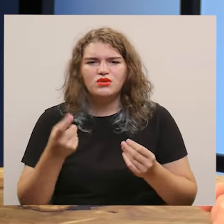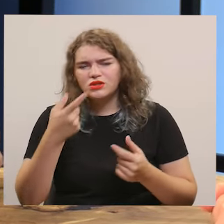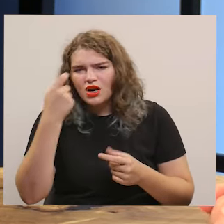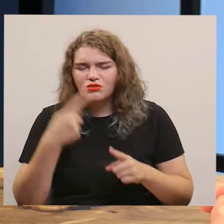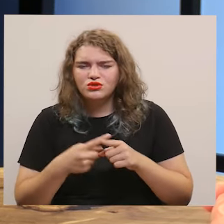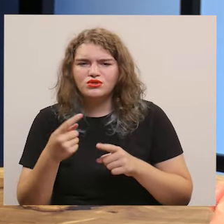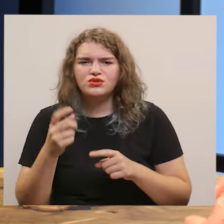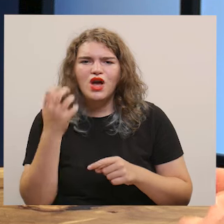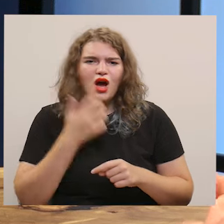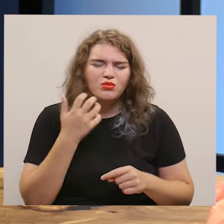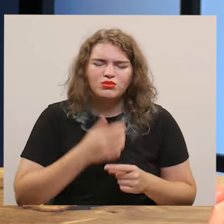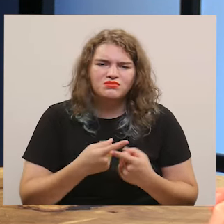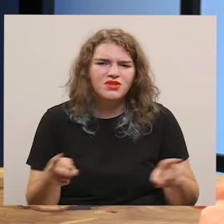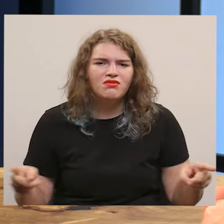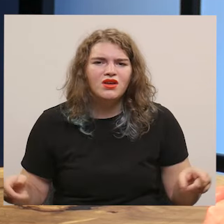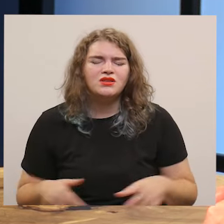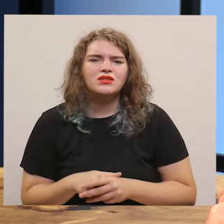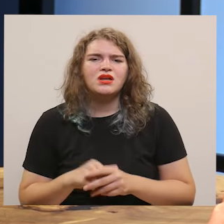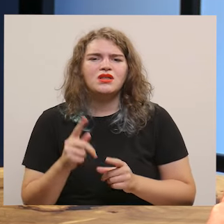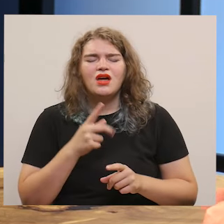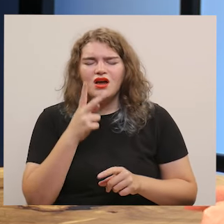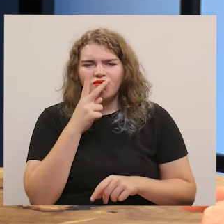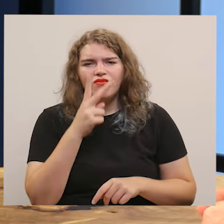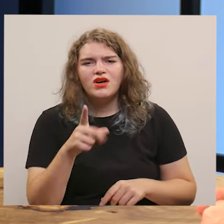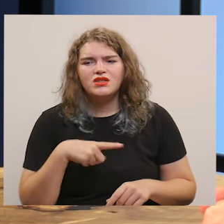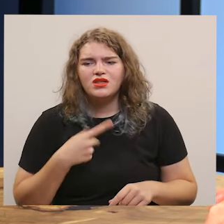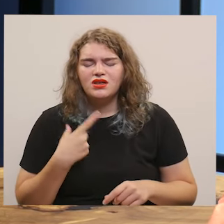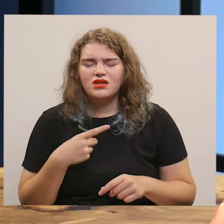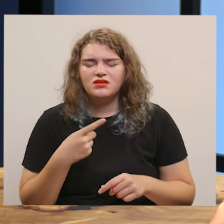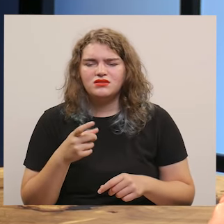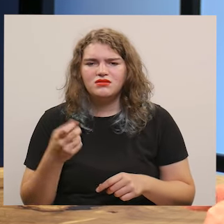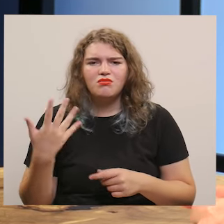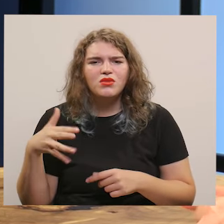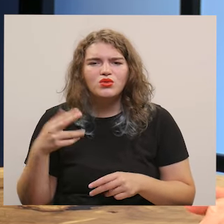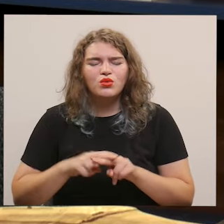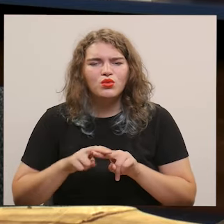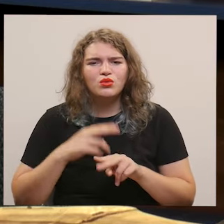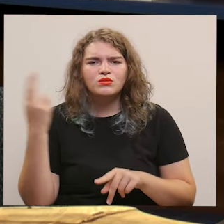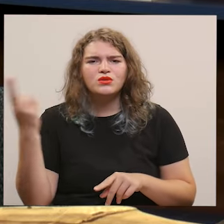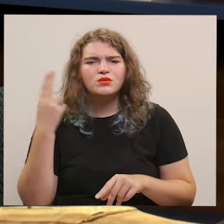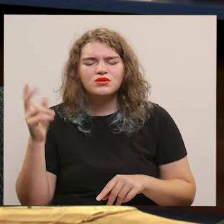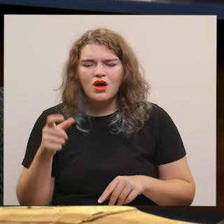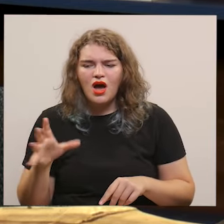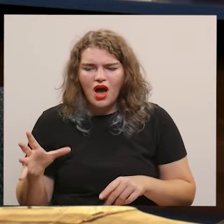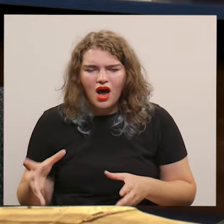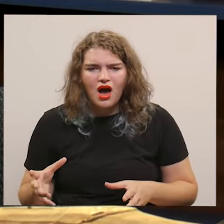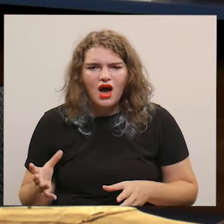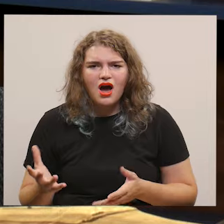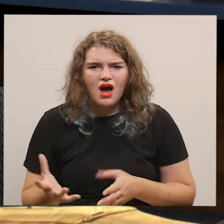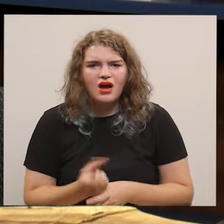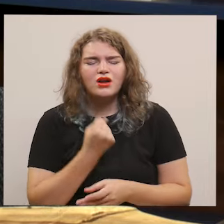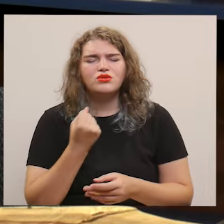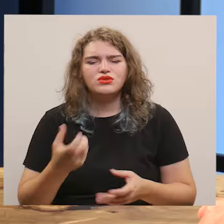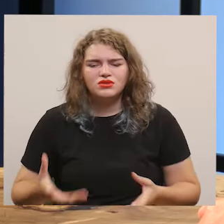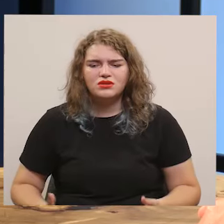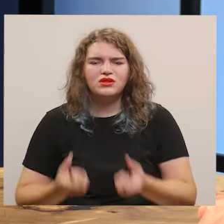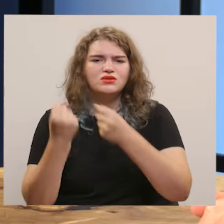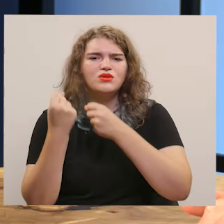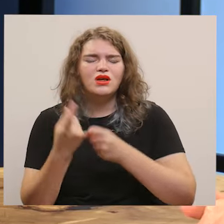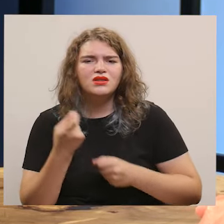de câte ori mă uit la tine, mi se pare că e un miracol felul în care Dumnezeu a reușit să te scoată din amărăciune, din